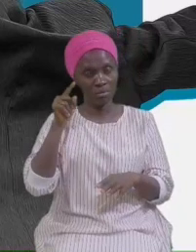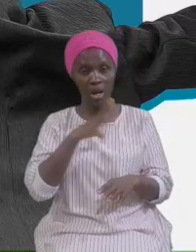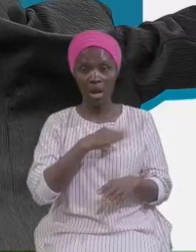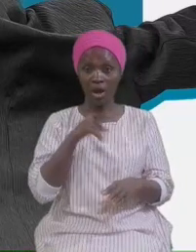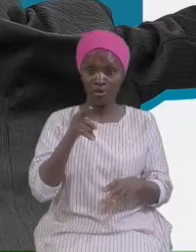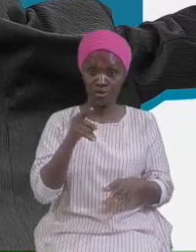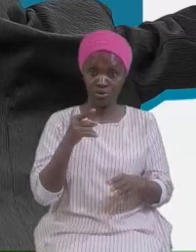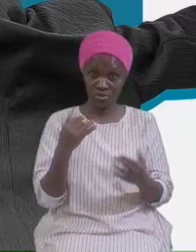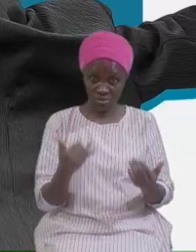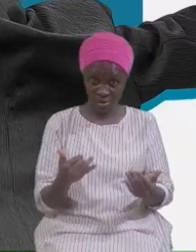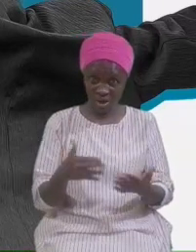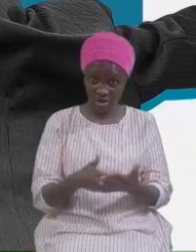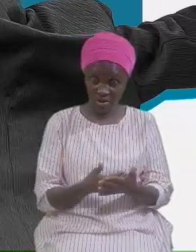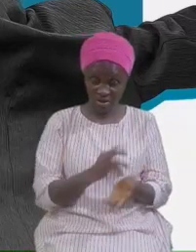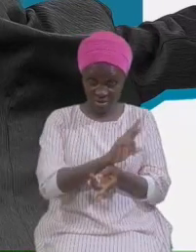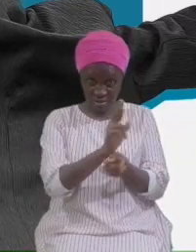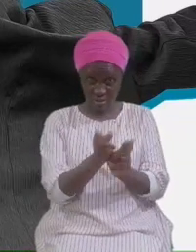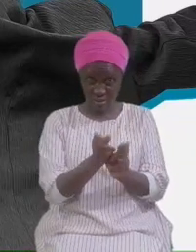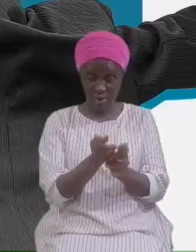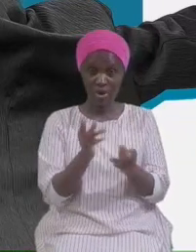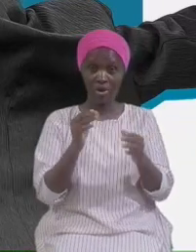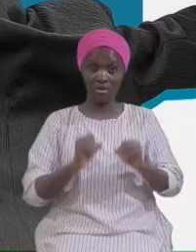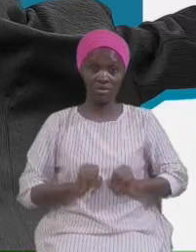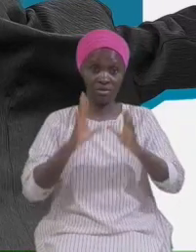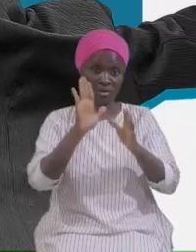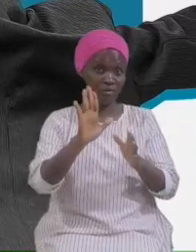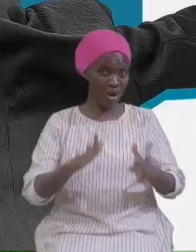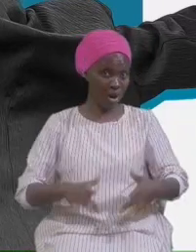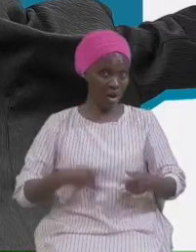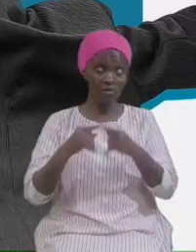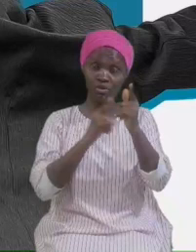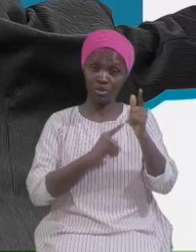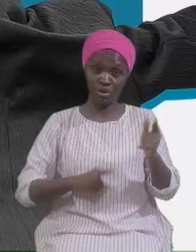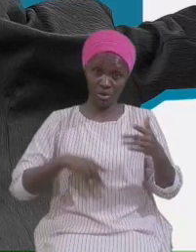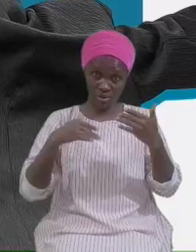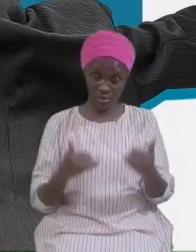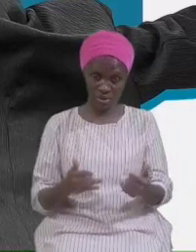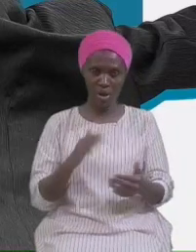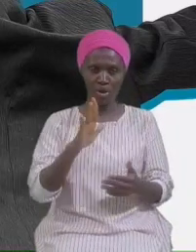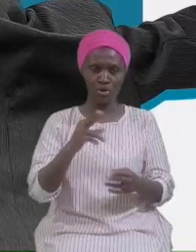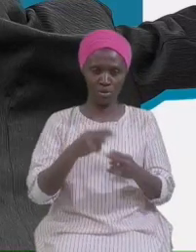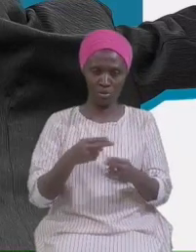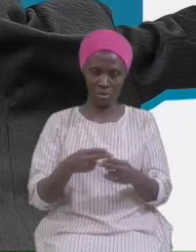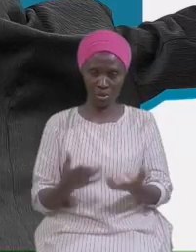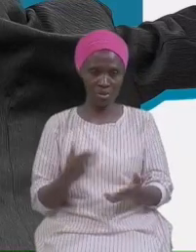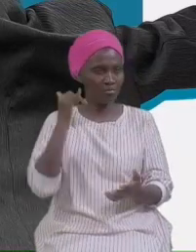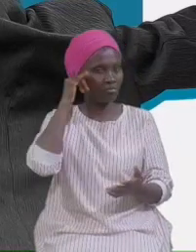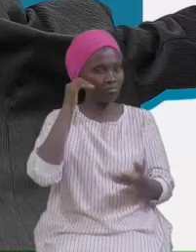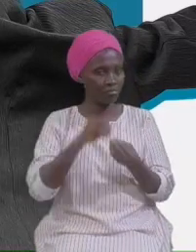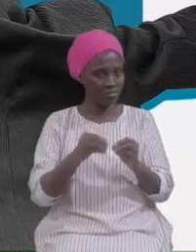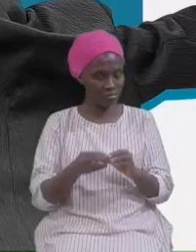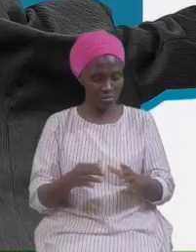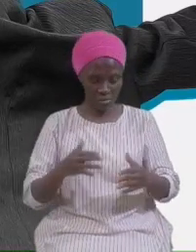donner votre vie au Seigneur, alors il y a des numéros certainement qui vous sont annoncés ou qui s'affichent